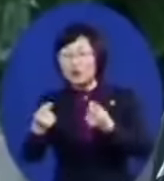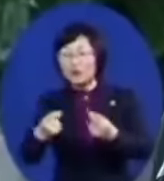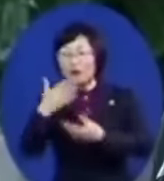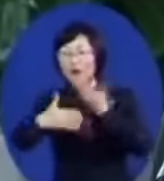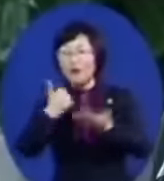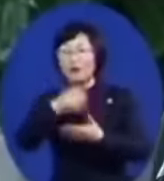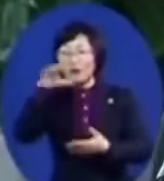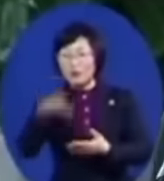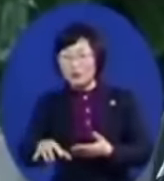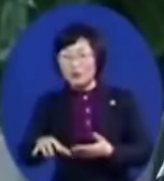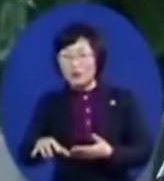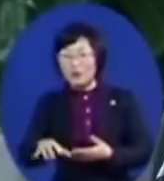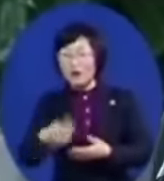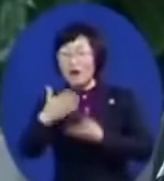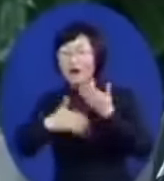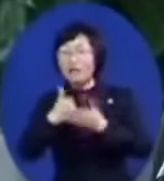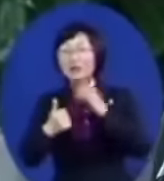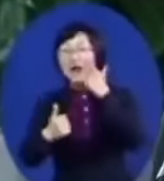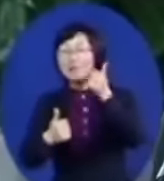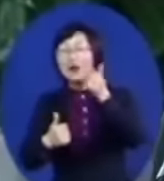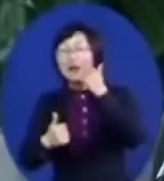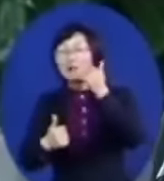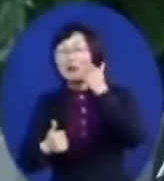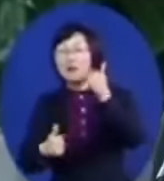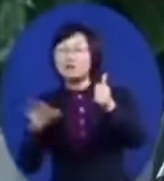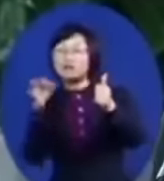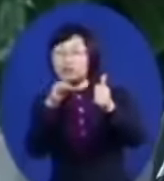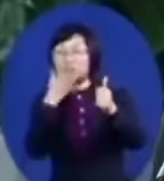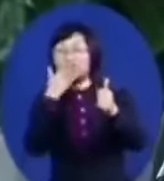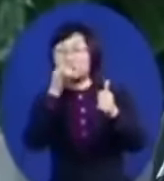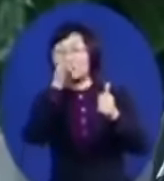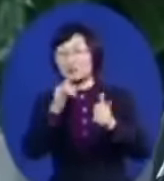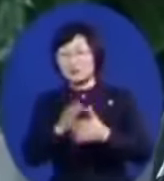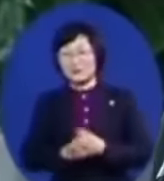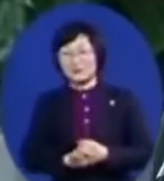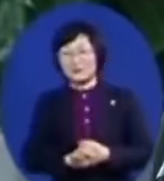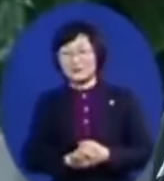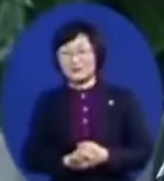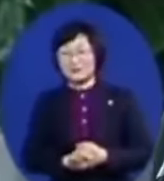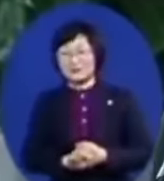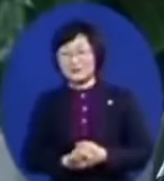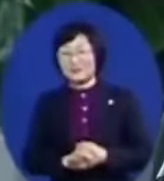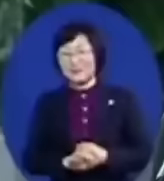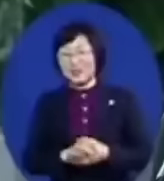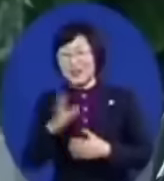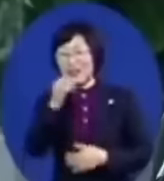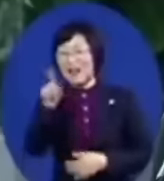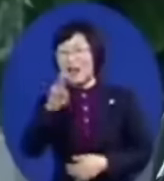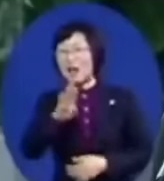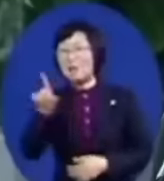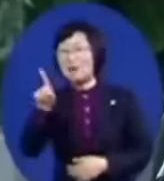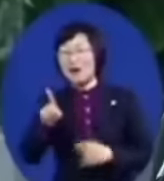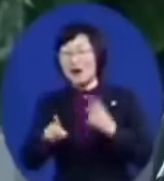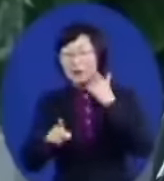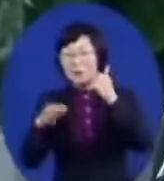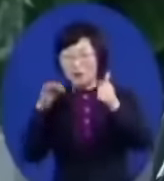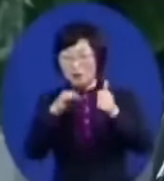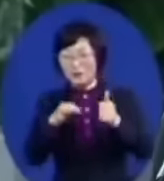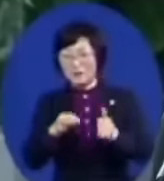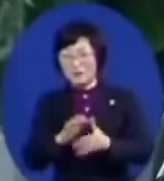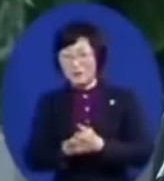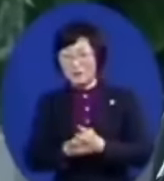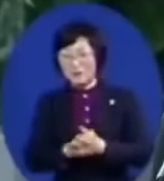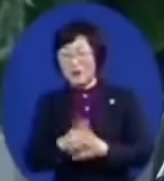앞에서 뭐라고 그럽니까? 하나님을 아빠 아빠라고 부를 수가 있는 것입니다. 아바 파다 아바